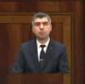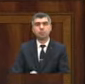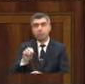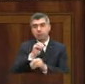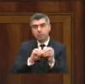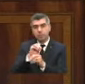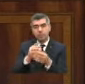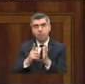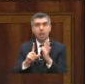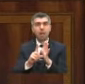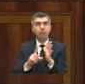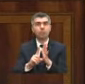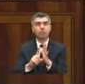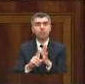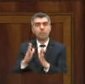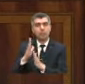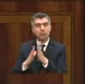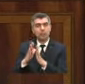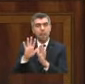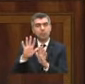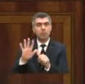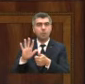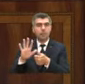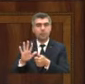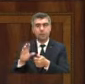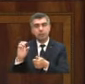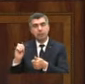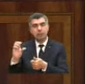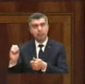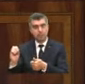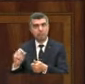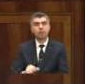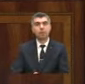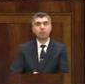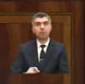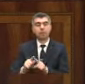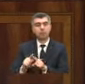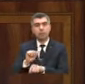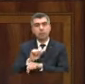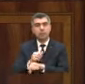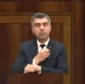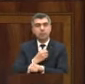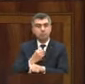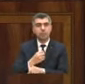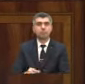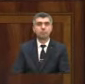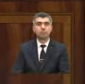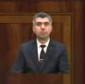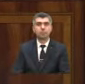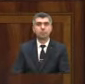وملائمة النصوص القانونية، منهم القانون 65/00 اللي متعلق بالتغطية الصحية الأساسية،